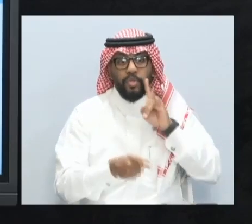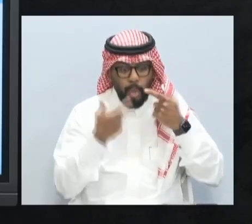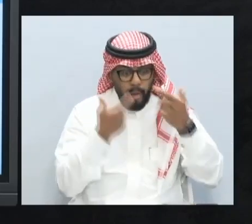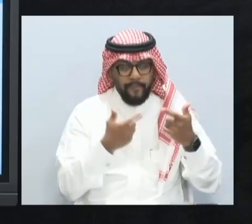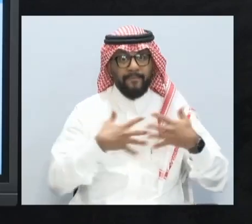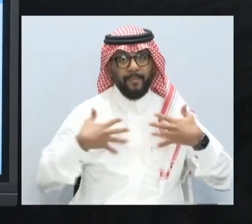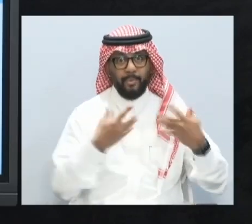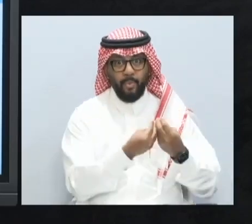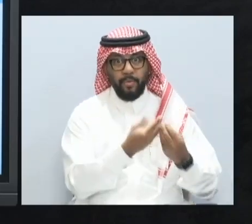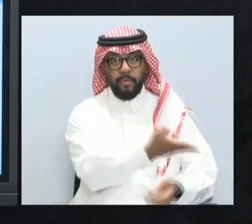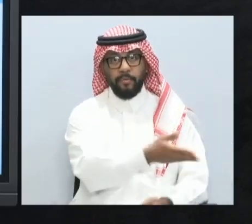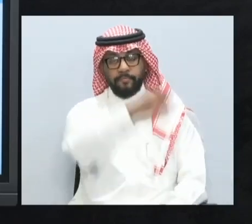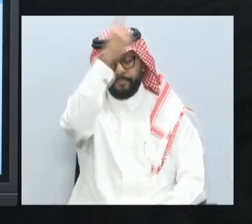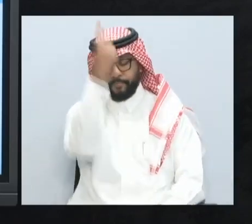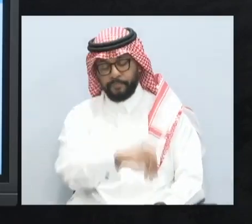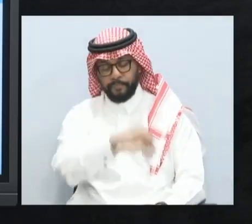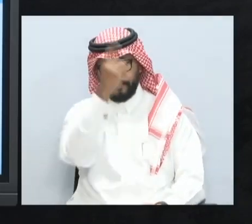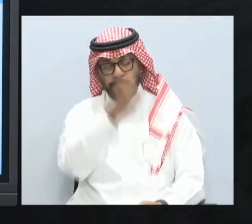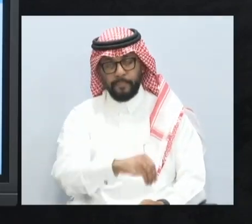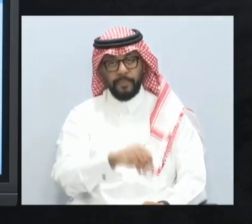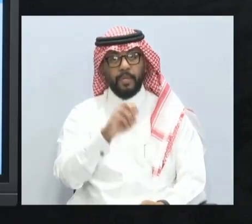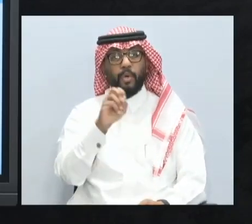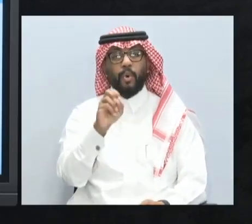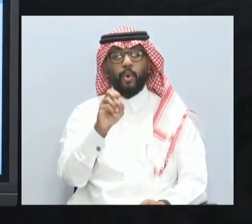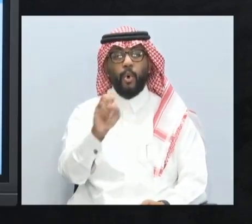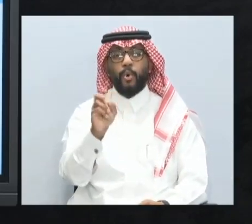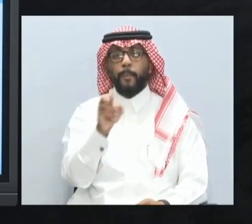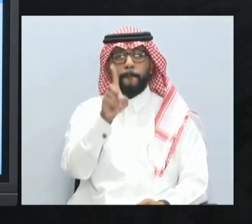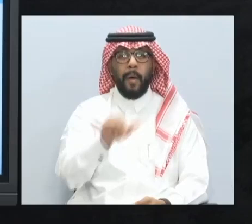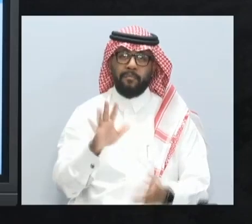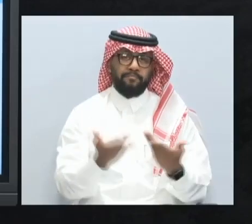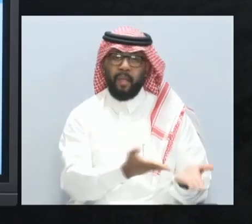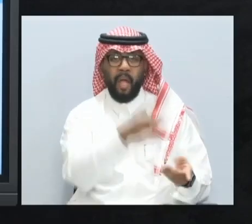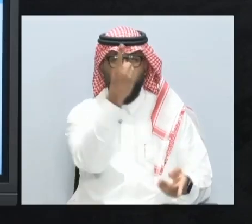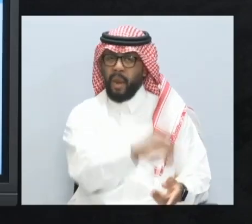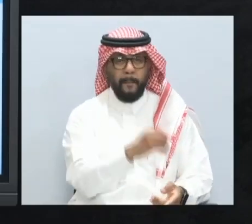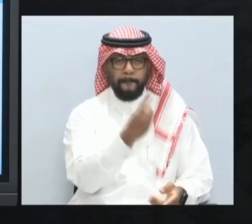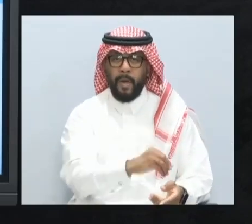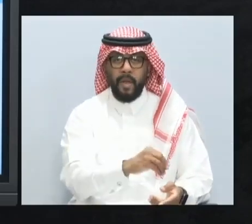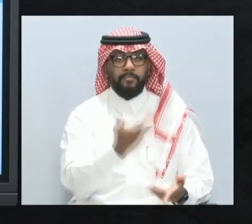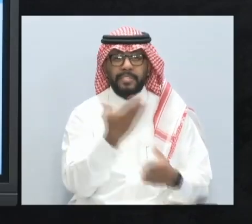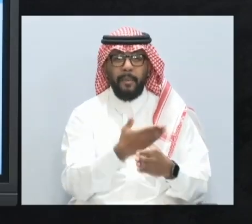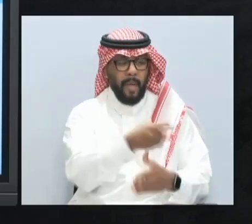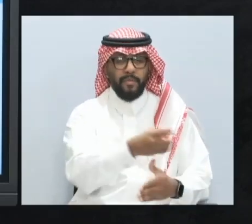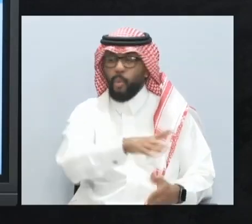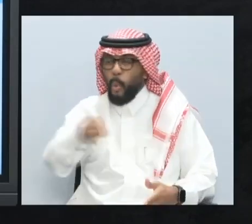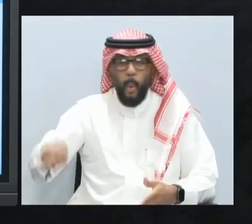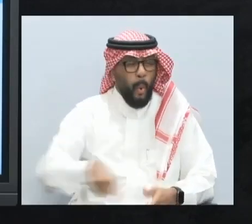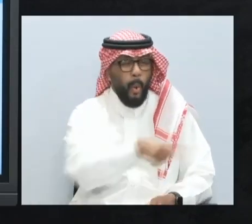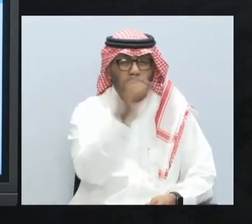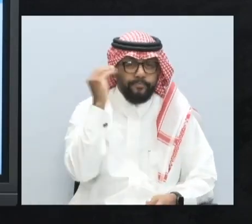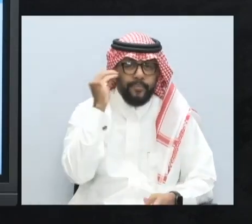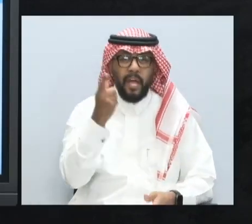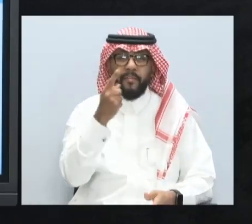يتقرب الى هذا الشيطان بقربان وهذه عباده لا تكون الا لله سبحانه وتعالى وكلكم يعلم الحديث